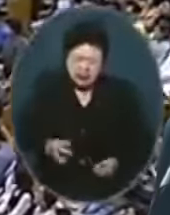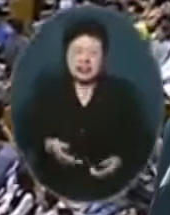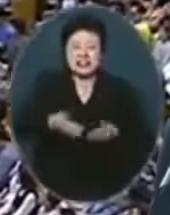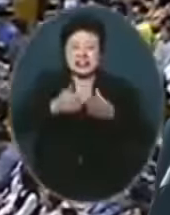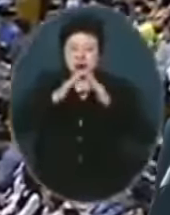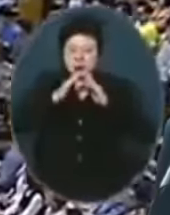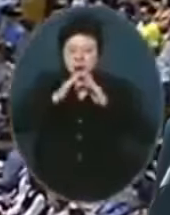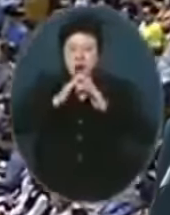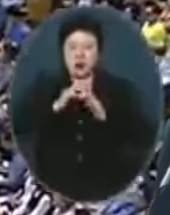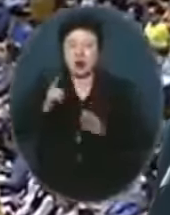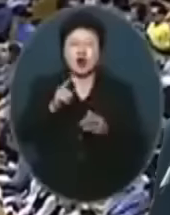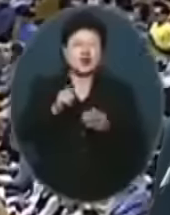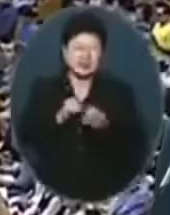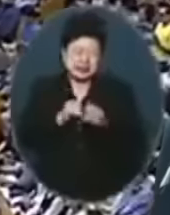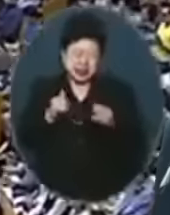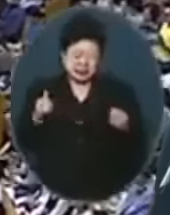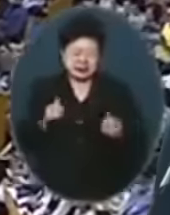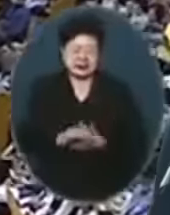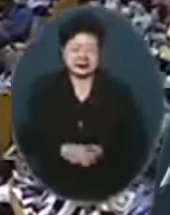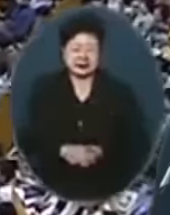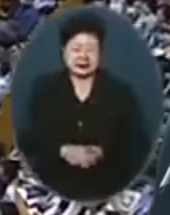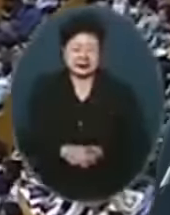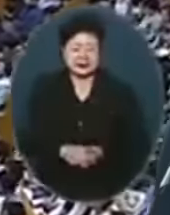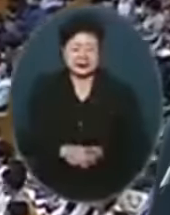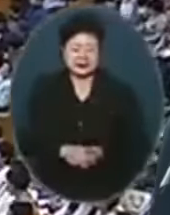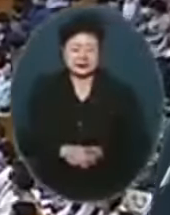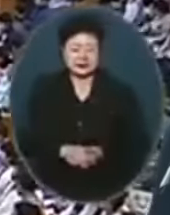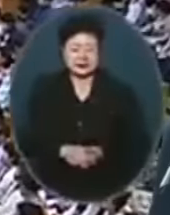짓고 다른 사람은